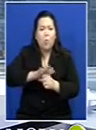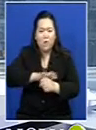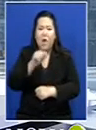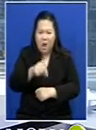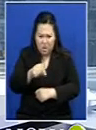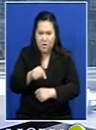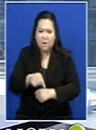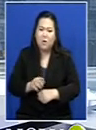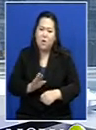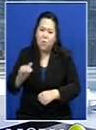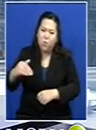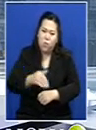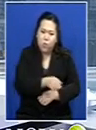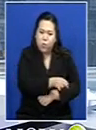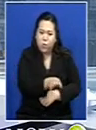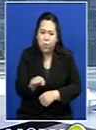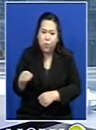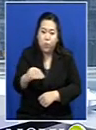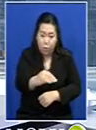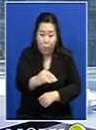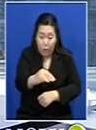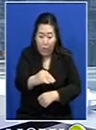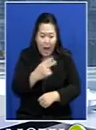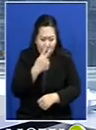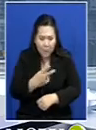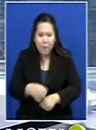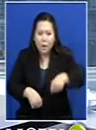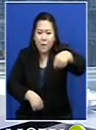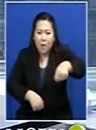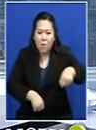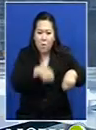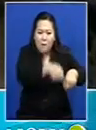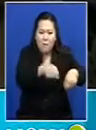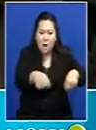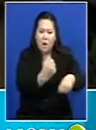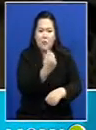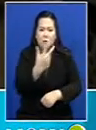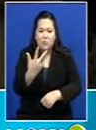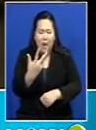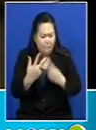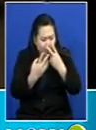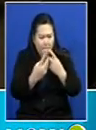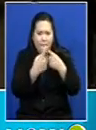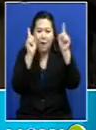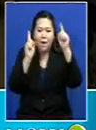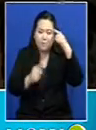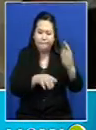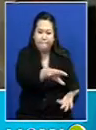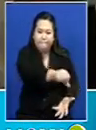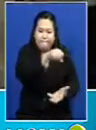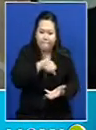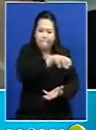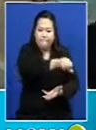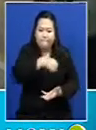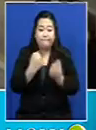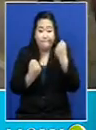าโค้งรูปตัว S ไปเจอกระเป๋าตกอยู่3ใบก็เลยเก็บมาแล้วก็เอาไปแจ้งตำรวจให้ตำรว